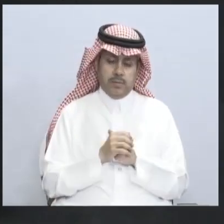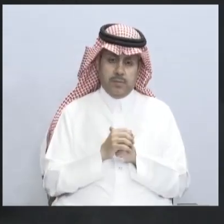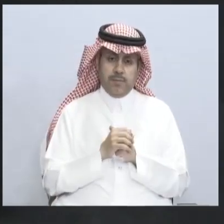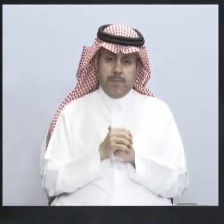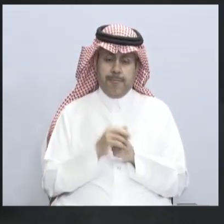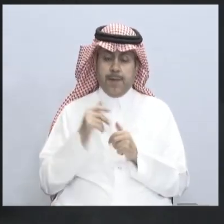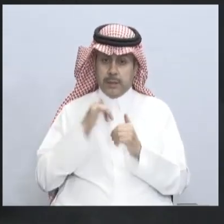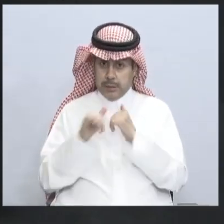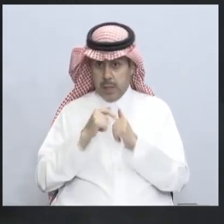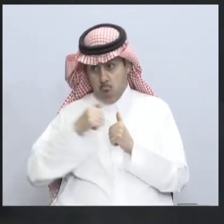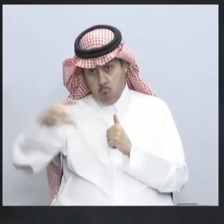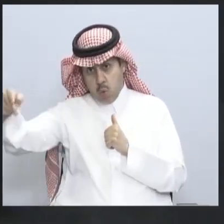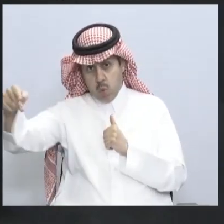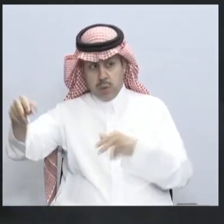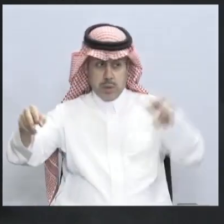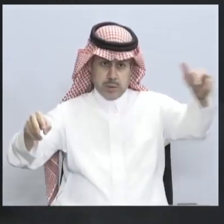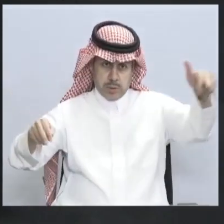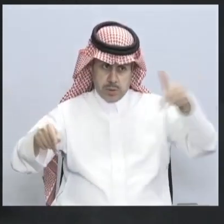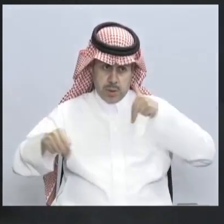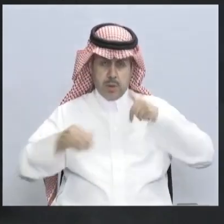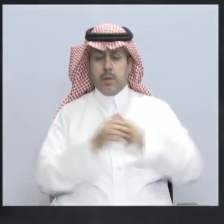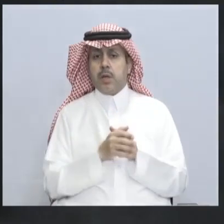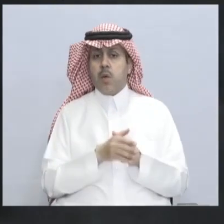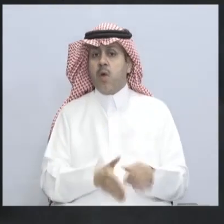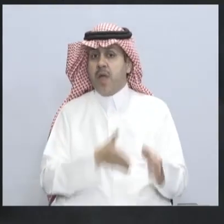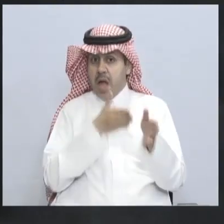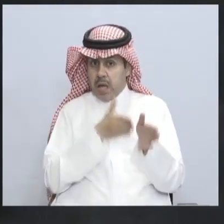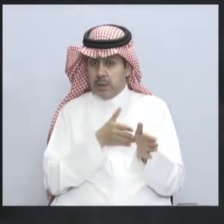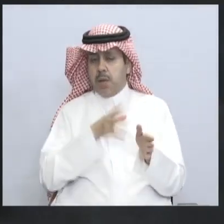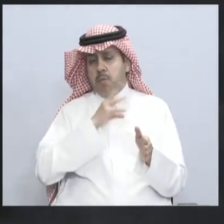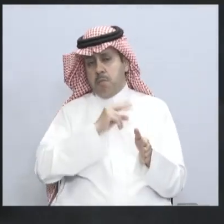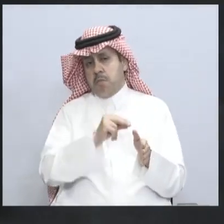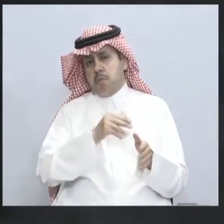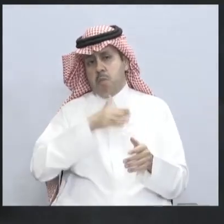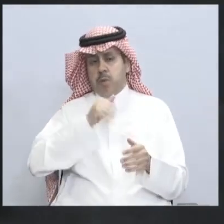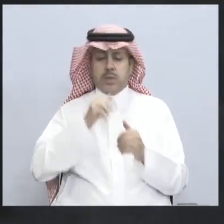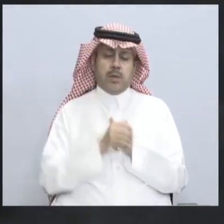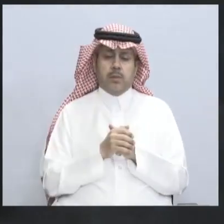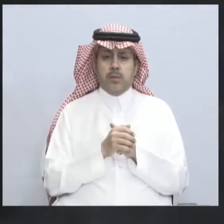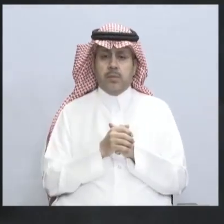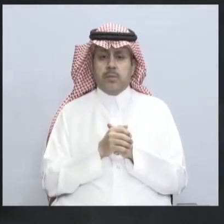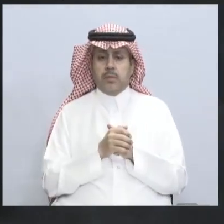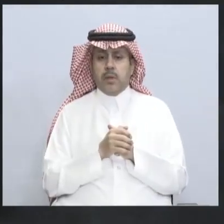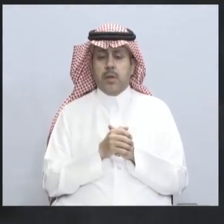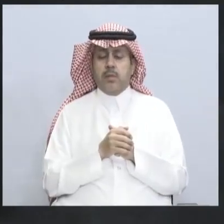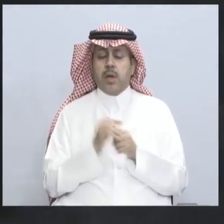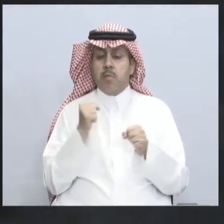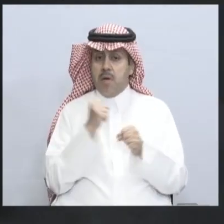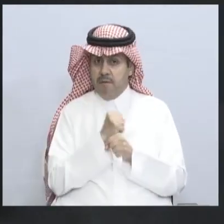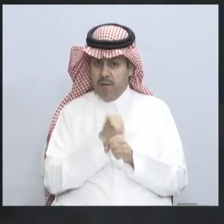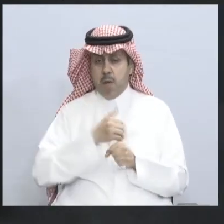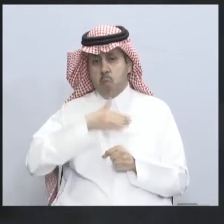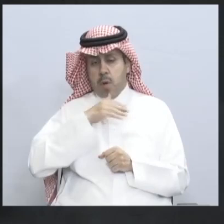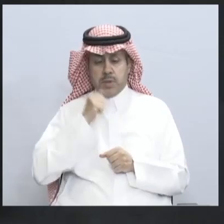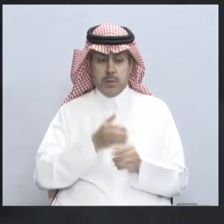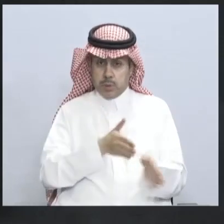اخر وهكذا كان هدي النبي صلى الله عليه وسلم كان من هديه النبي عليه الصلاه والسلام